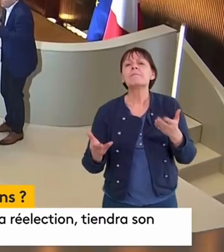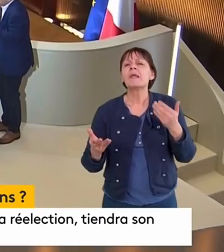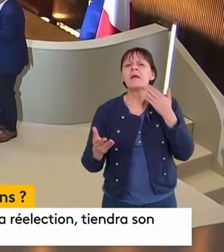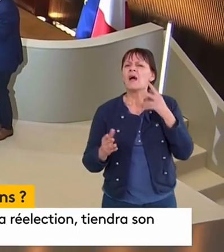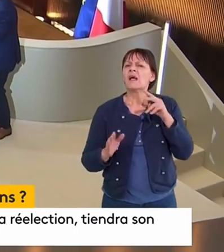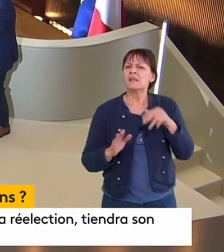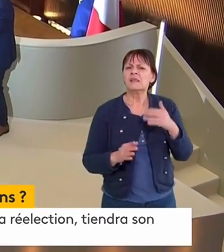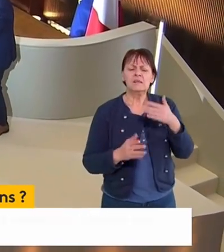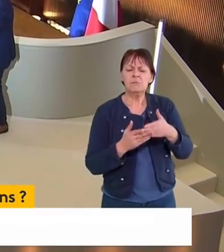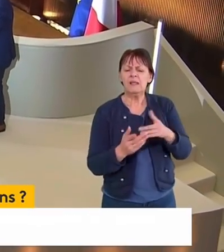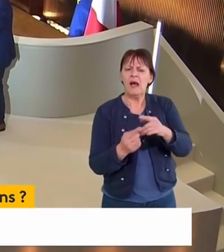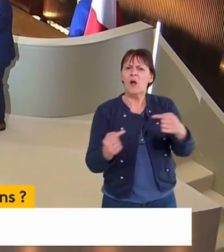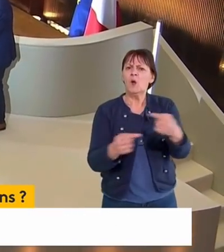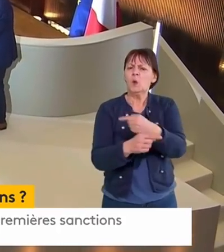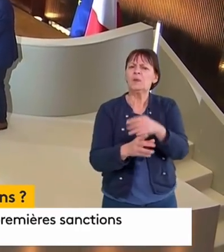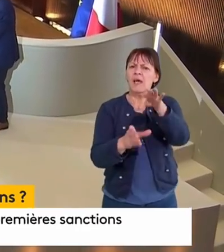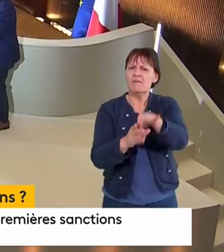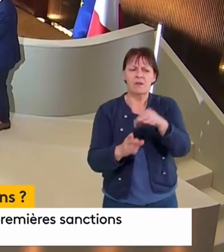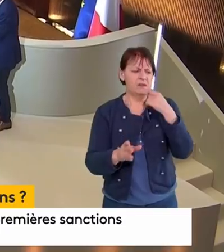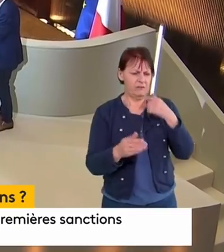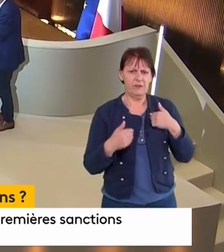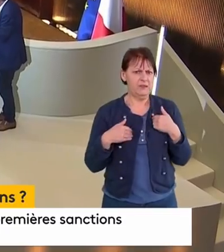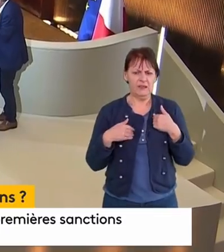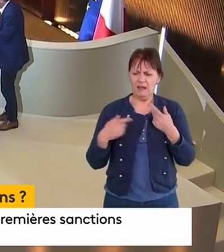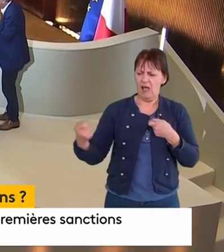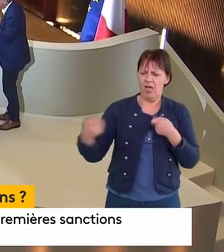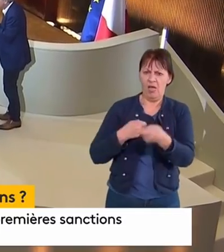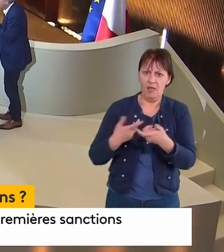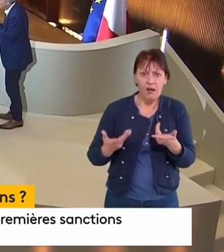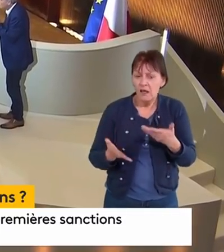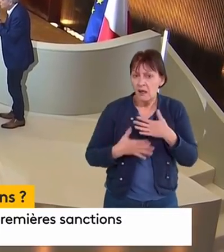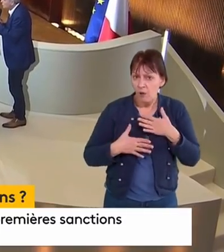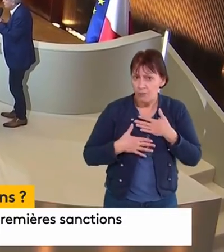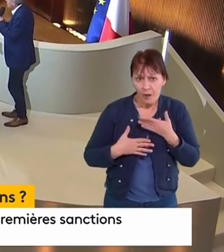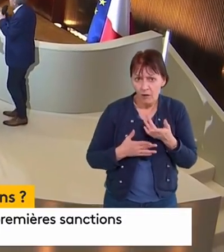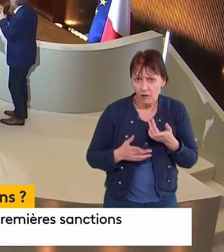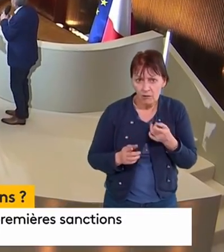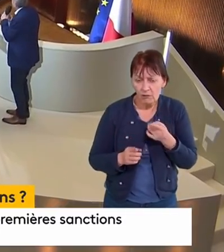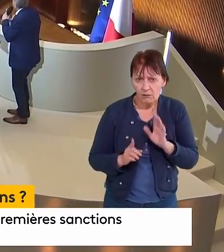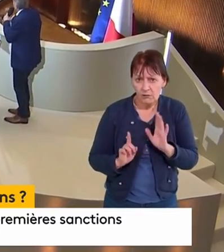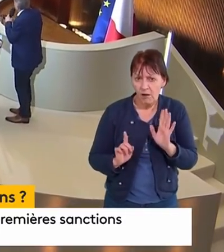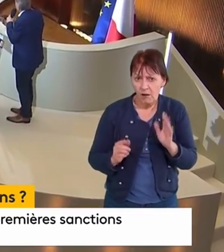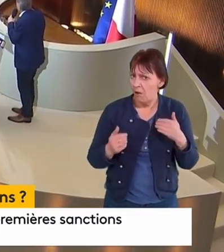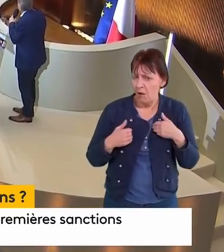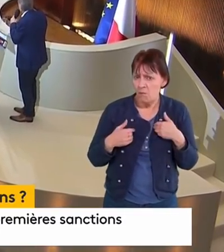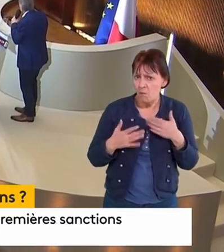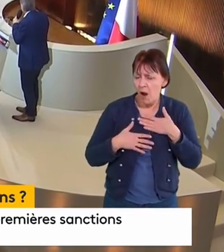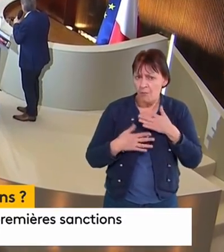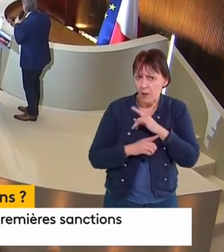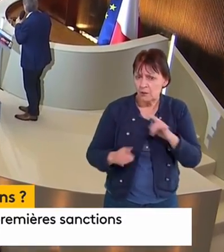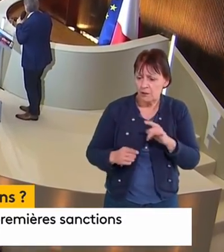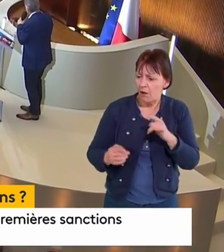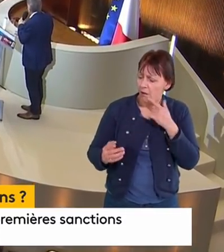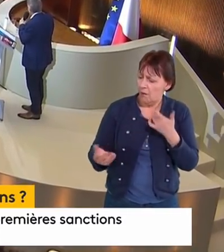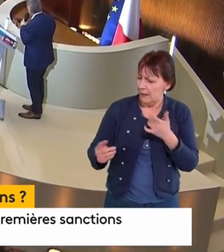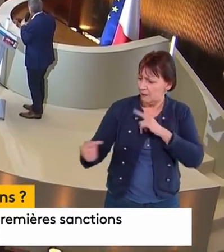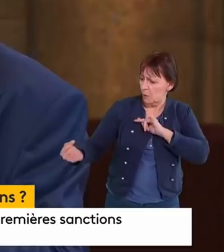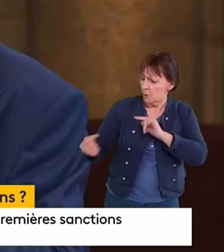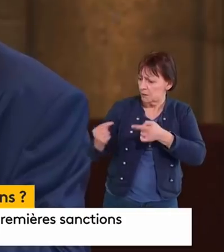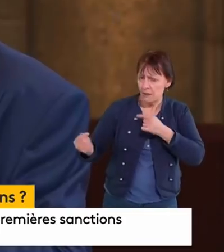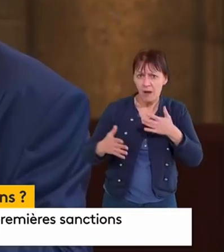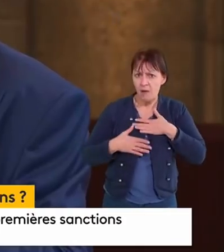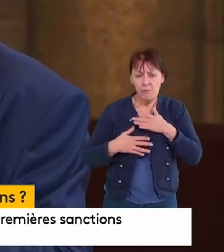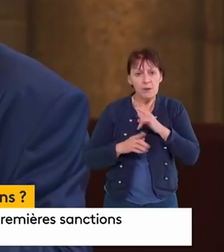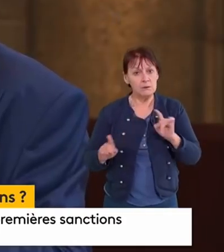avant. C'est parce qu'il a pas répondu aux attentes du peuple. Il faut pas avoir peur de ça. Moi, je j'ai pas peur du débat et de la confrontation. C'est plutôt sain